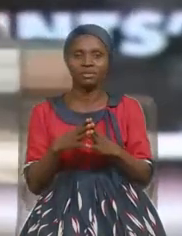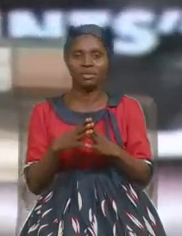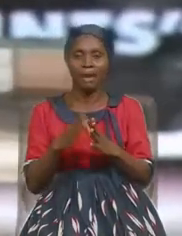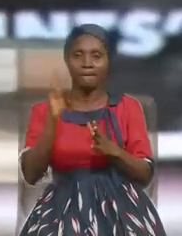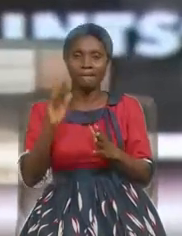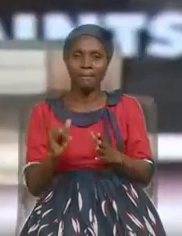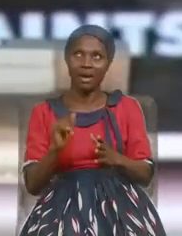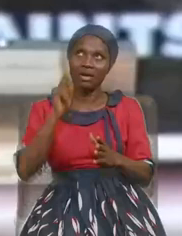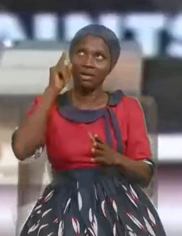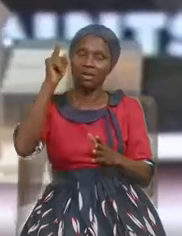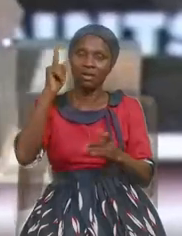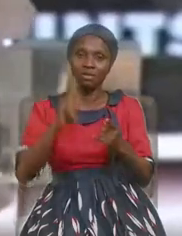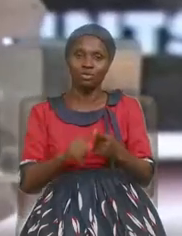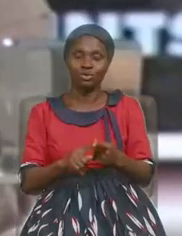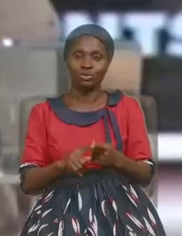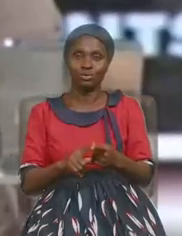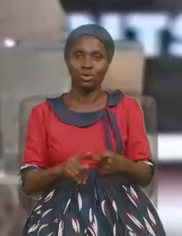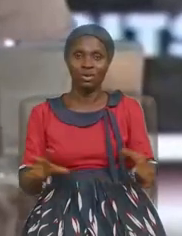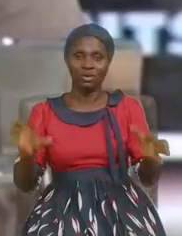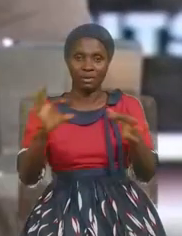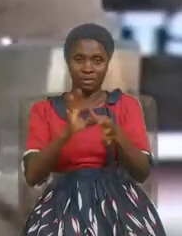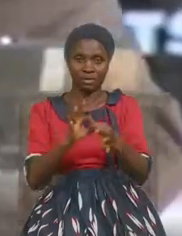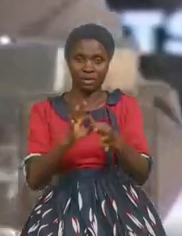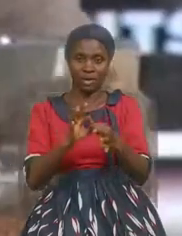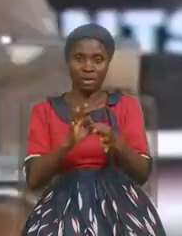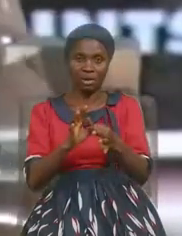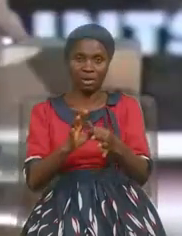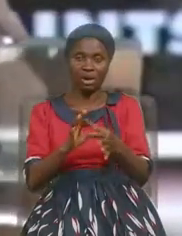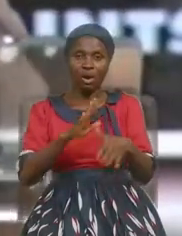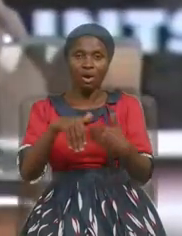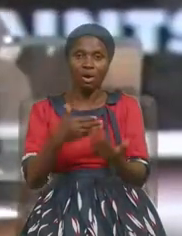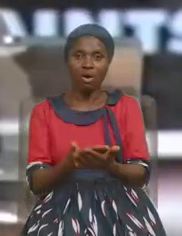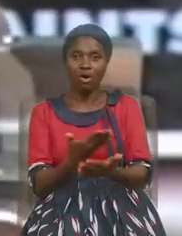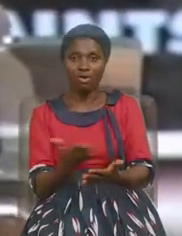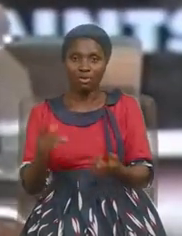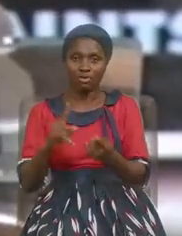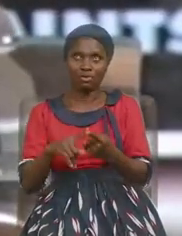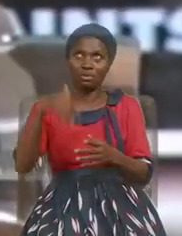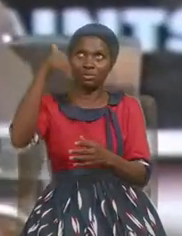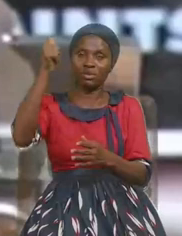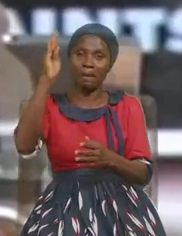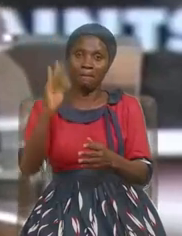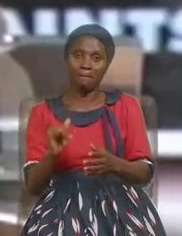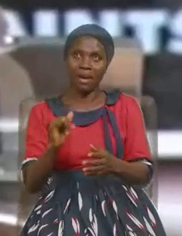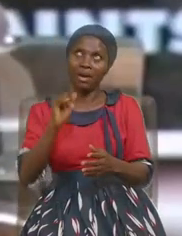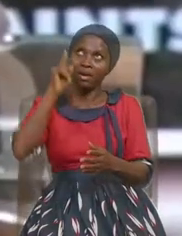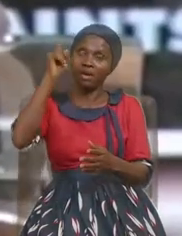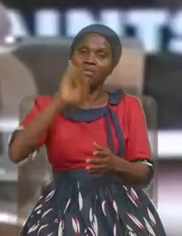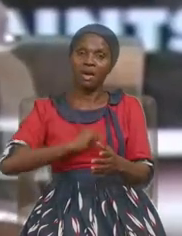tant ce qui est sur la terre que ce qui est dans les cieux, en faisant la paix par lui.